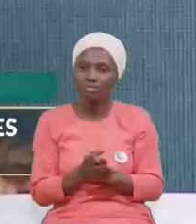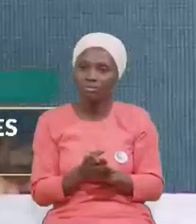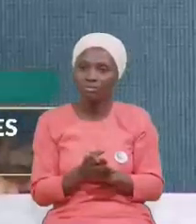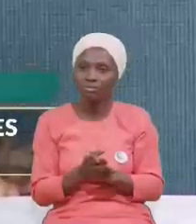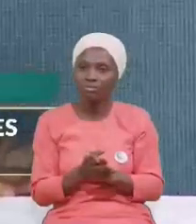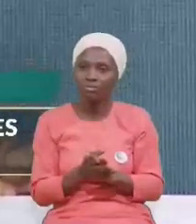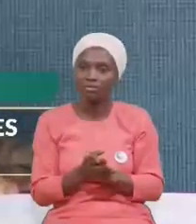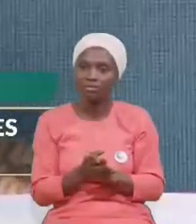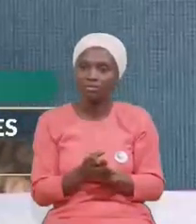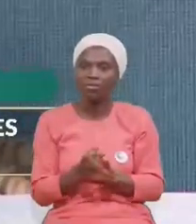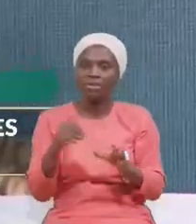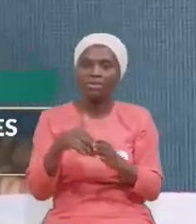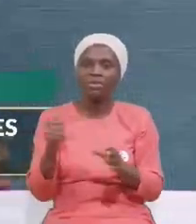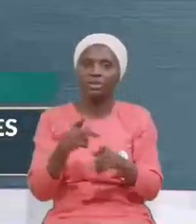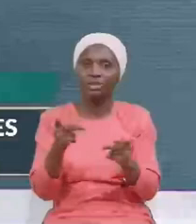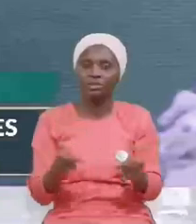Dans un lieu d'insécurité,